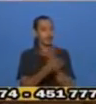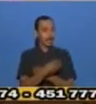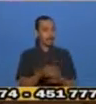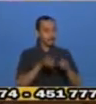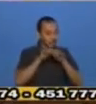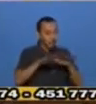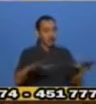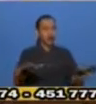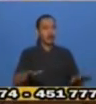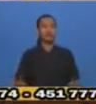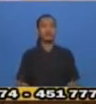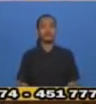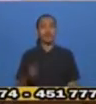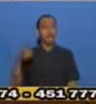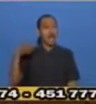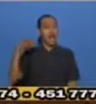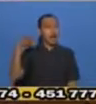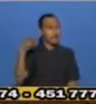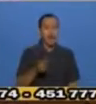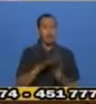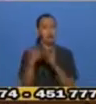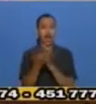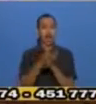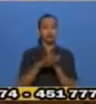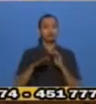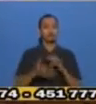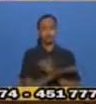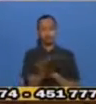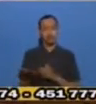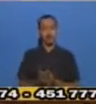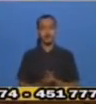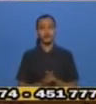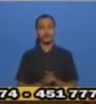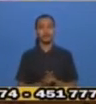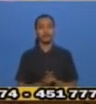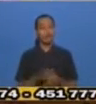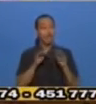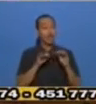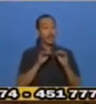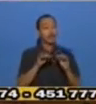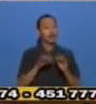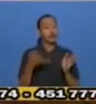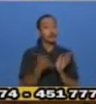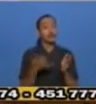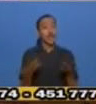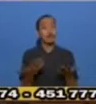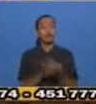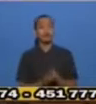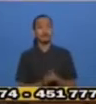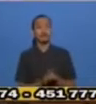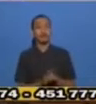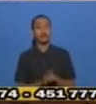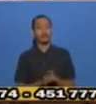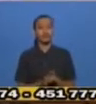ke sampai bawah, sehingga edukasi itu bahwa vaksin itu sebetulnya bukan, karena sebelumnya sudah mendengar dulu kan